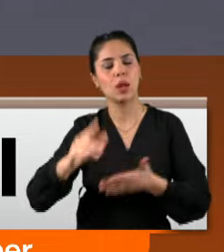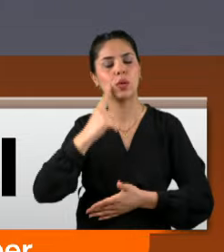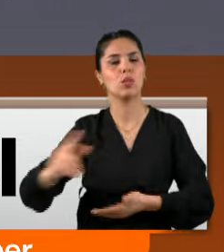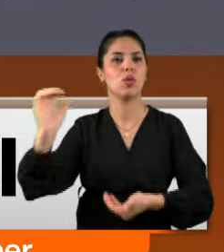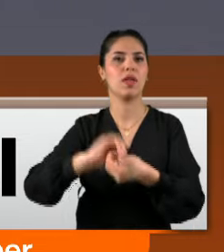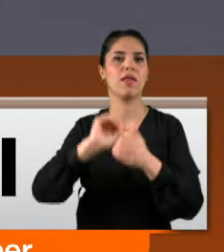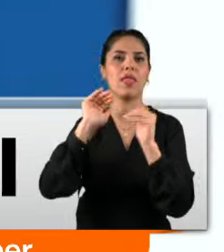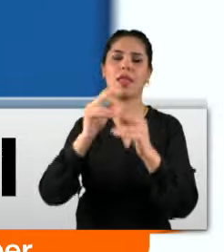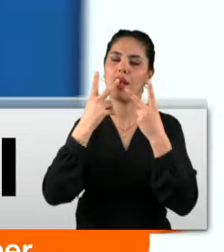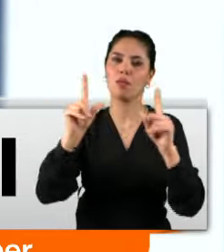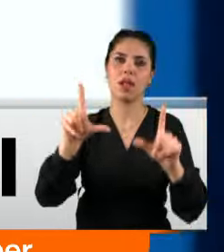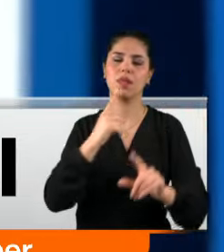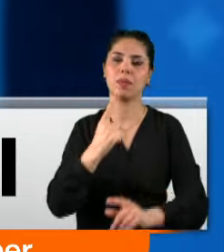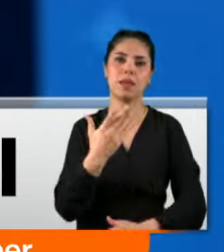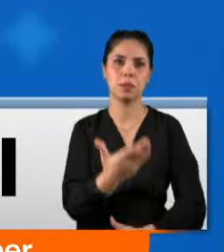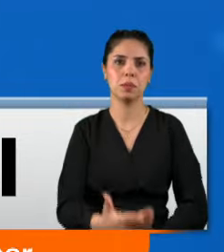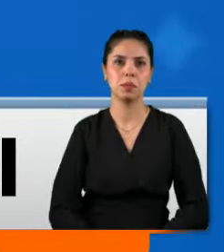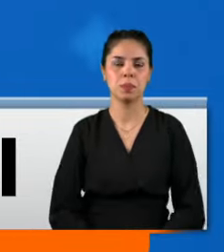destek açıklanmalıdır dedi.